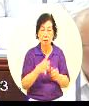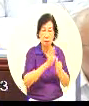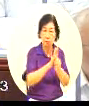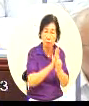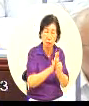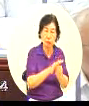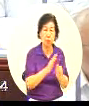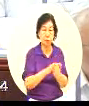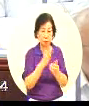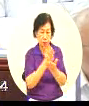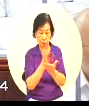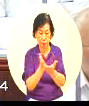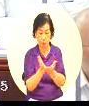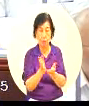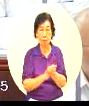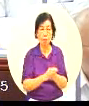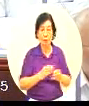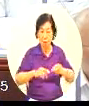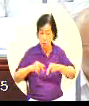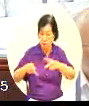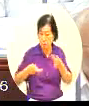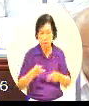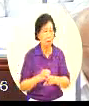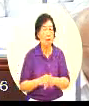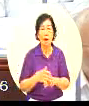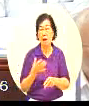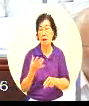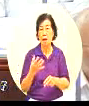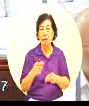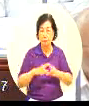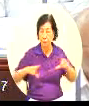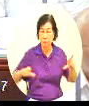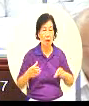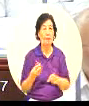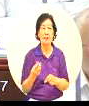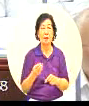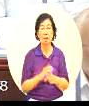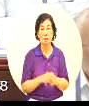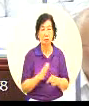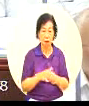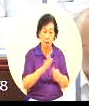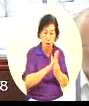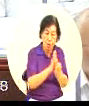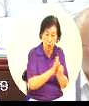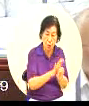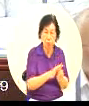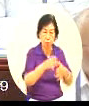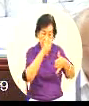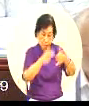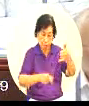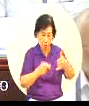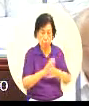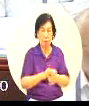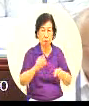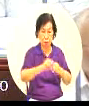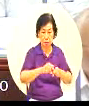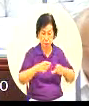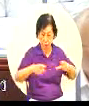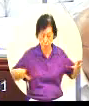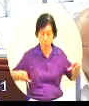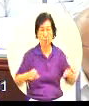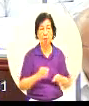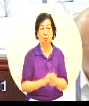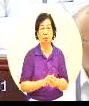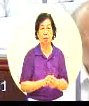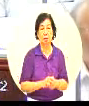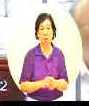项目没有变动太大，唔过对象放宽，干那安尼，我们的裁员就有很大的负担。那这